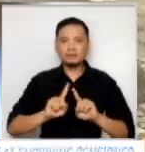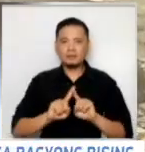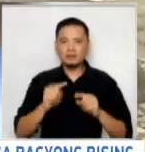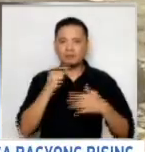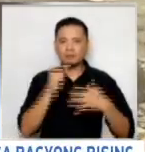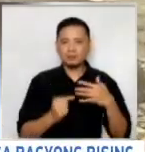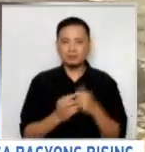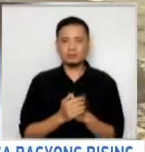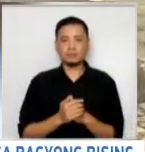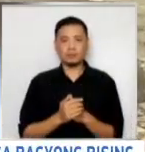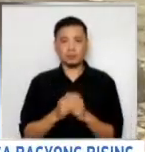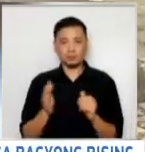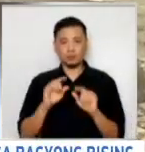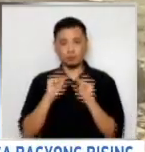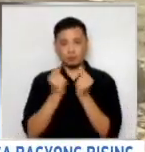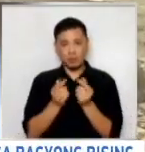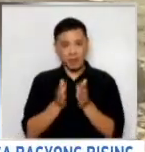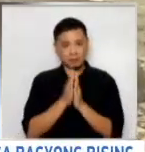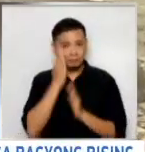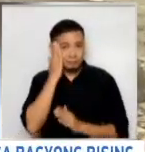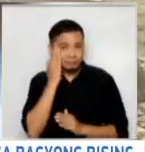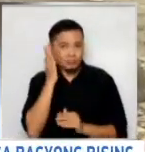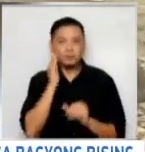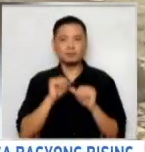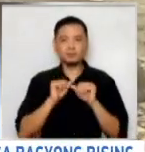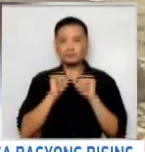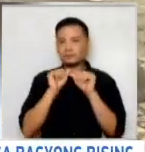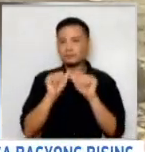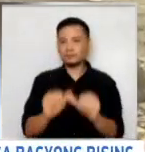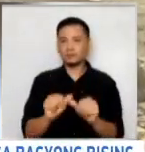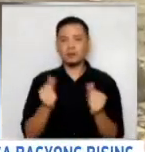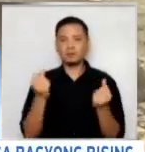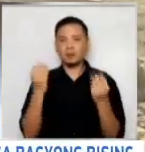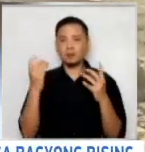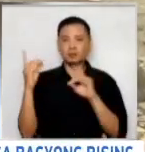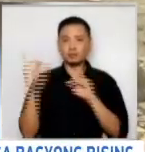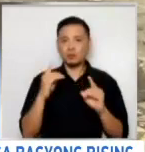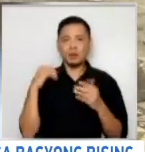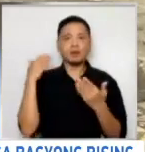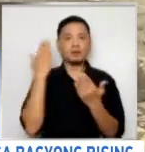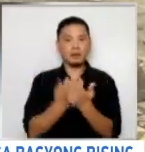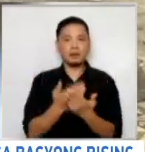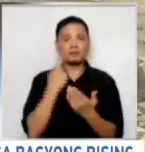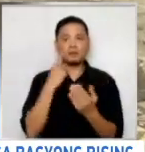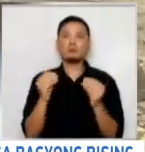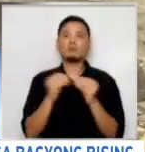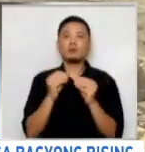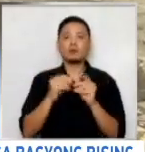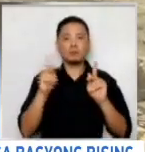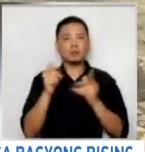sana magtuloy-tuloy ito, marami pang donasyon na dumating para mas marami pang residenteng